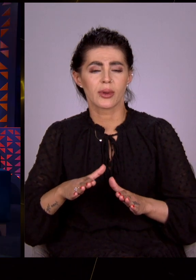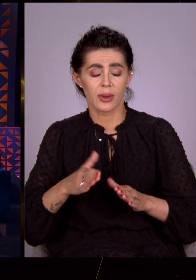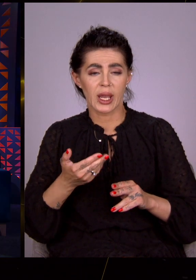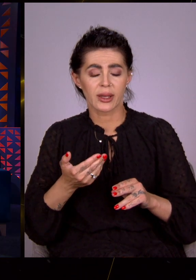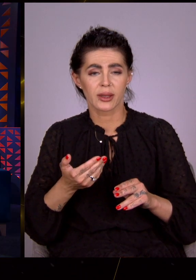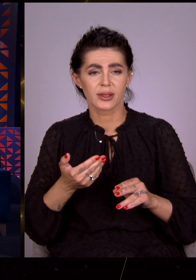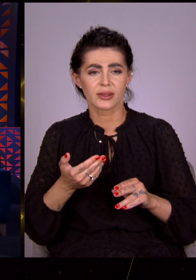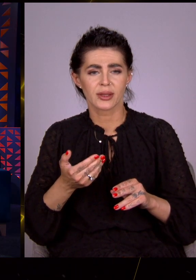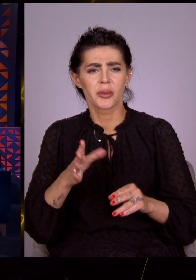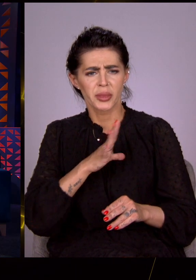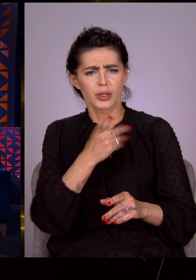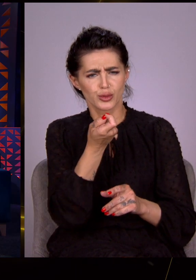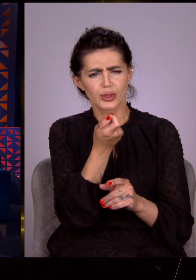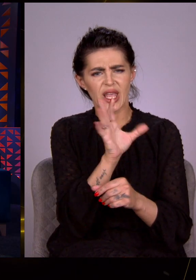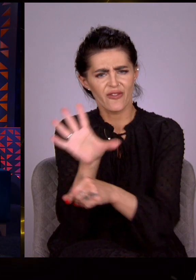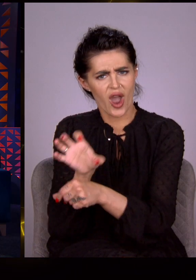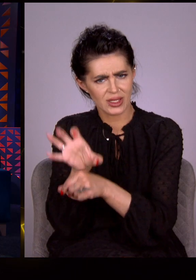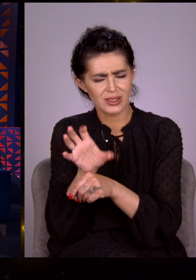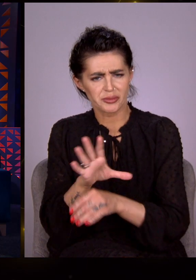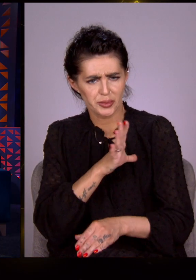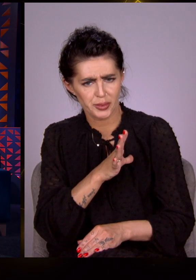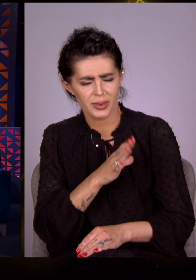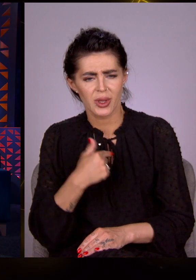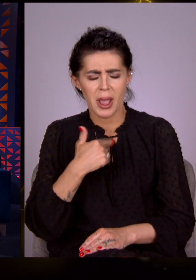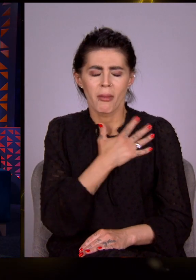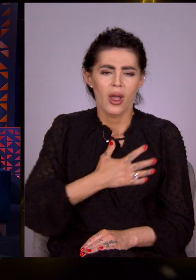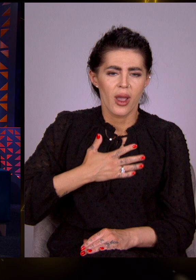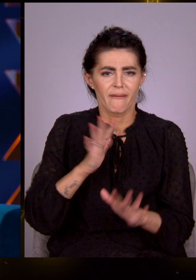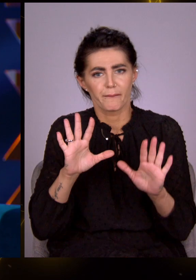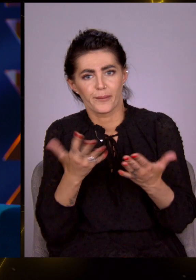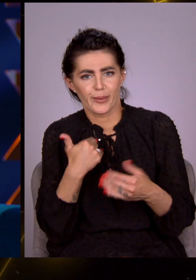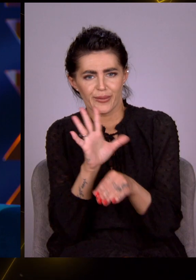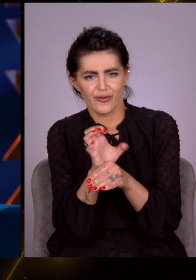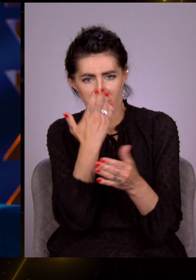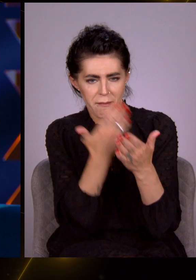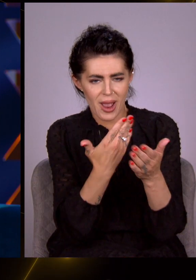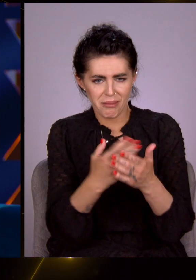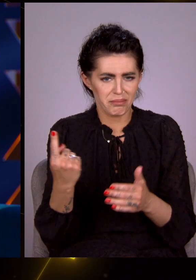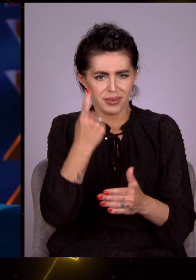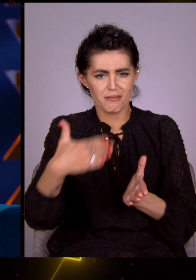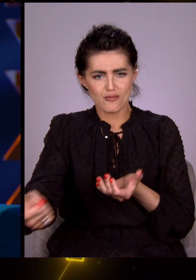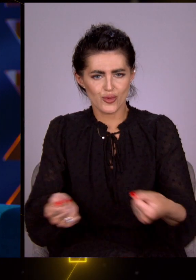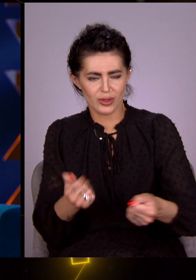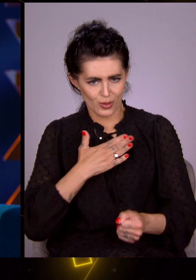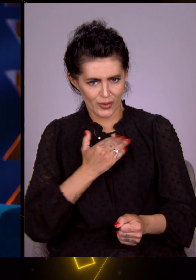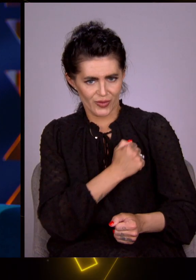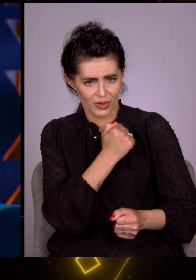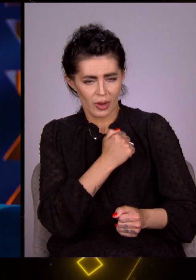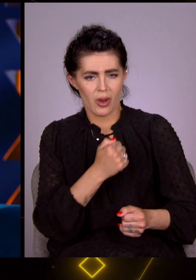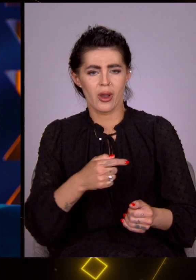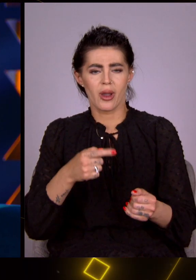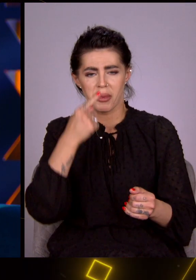спочатку насварилася на нього. Ну, я дуже переживав. Це дійсно перша машина в підрозділі була наша.